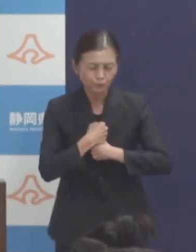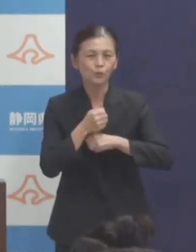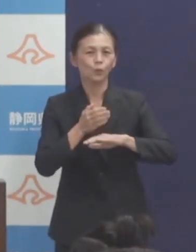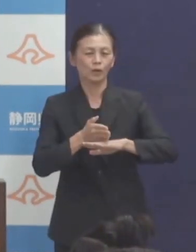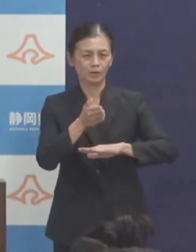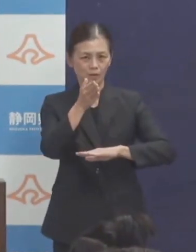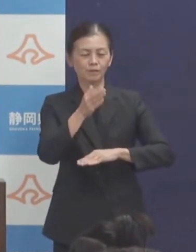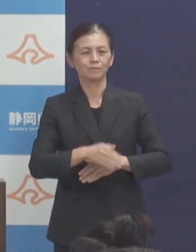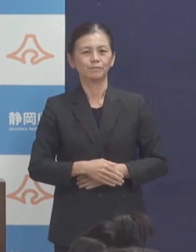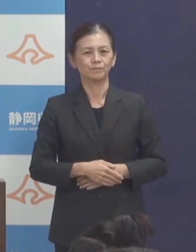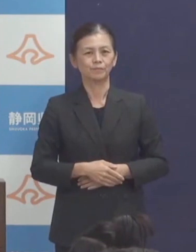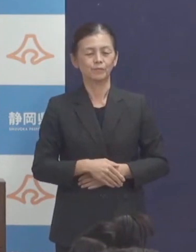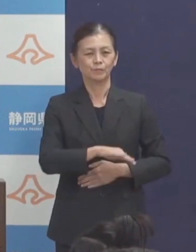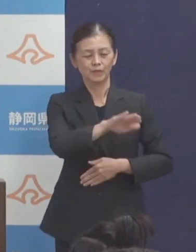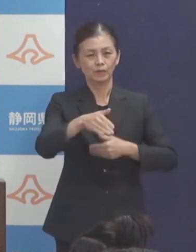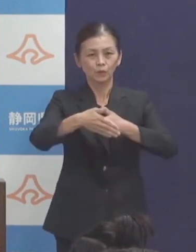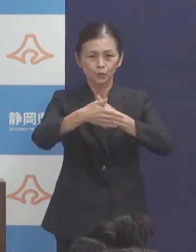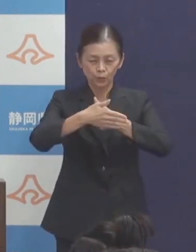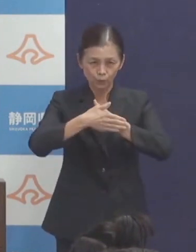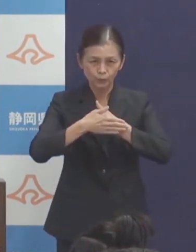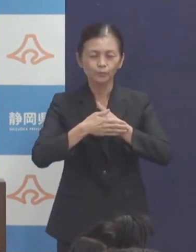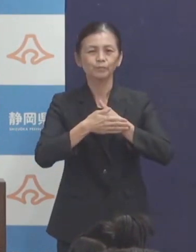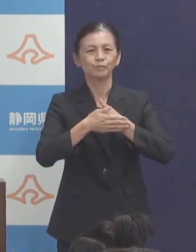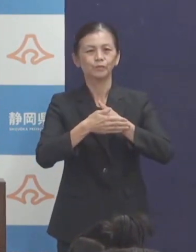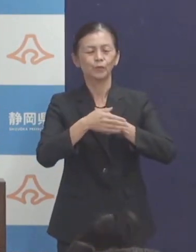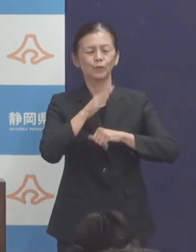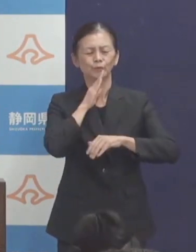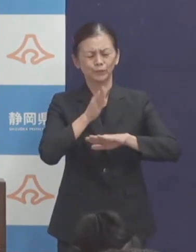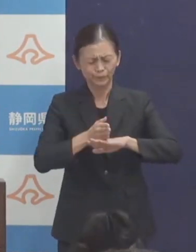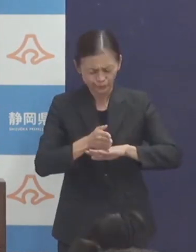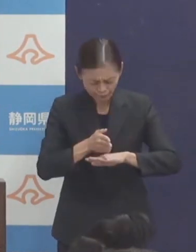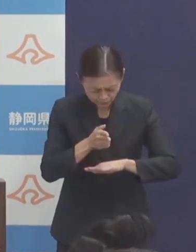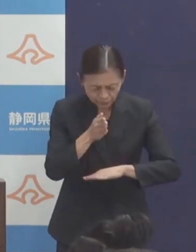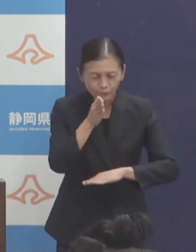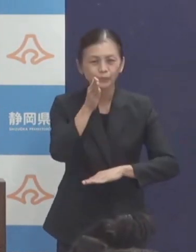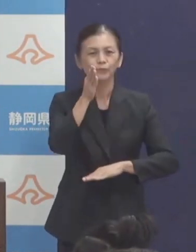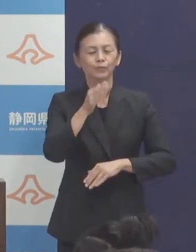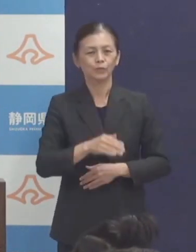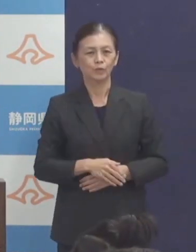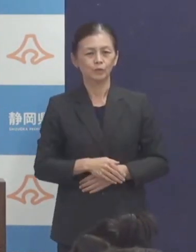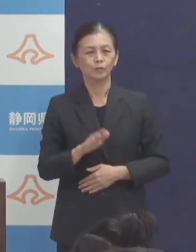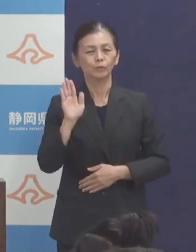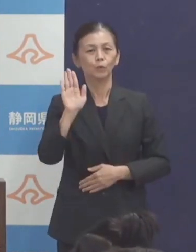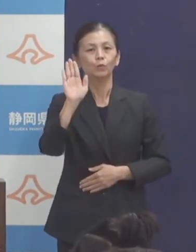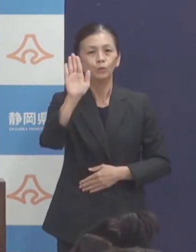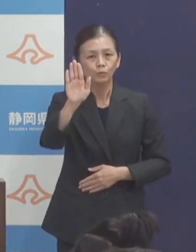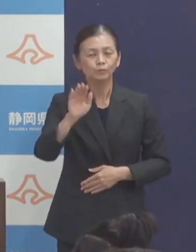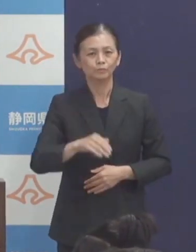ます。皆様のご協力に対しまして感謝申し上げますとともに、引き続き、